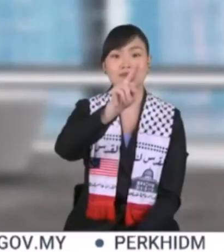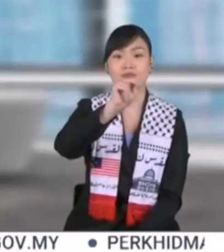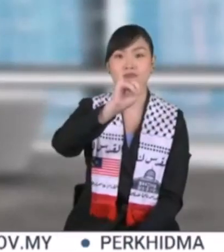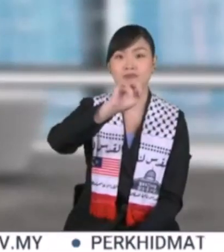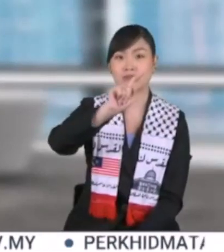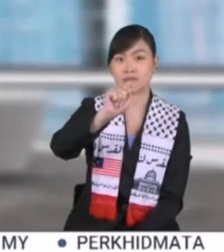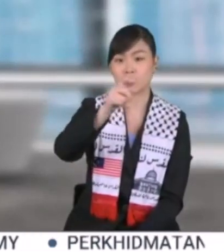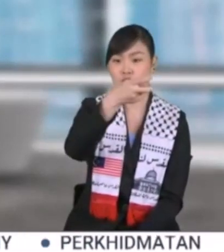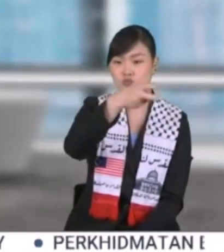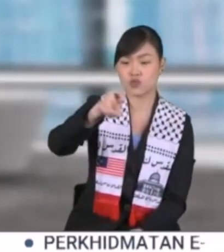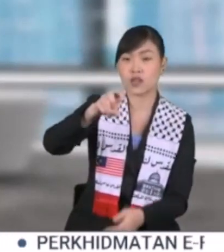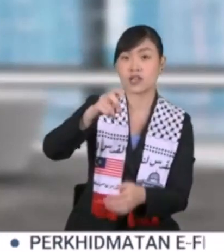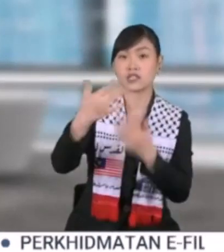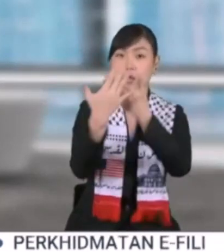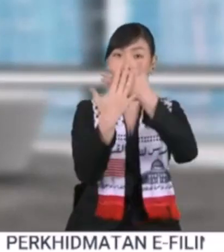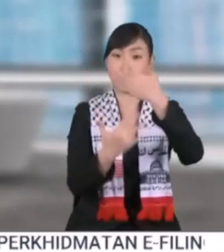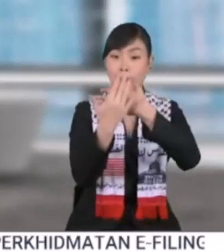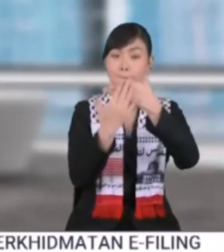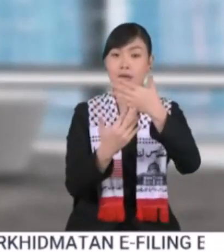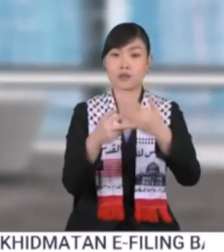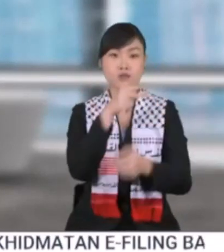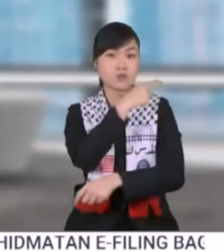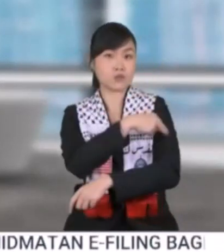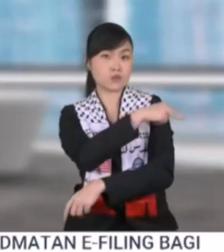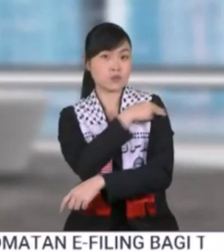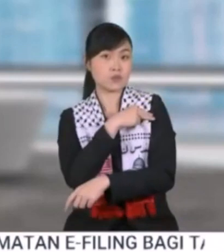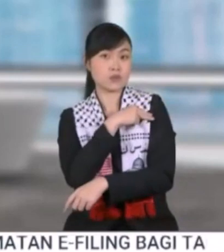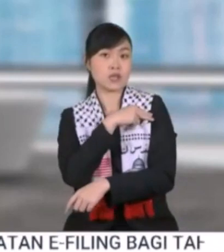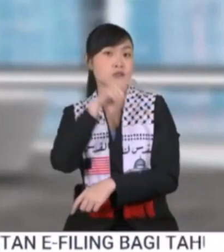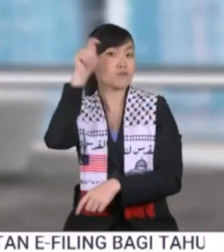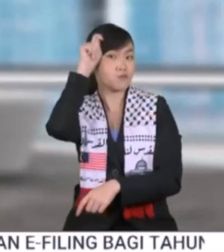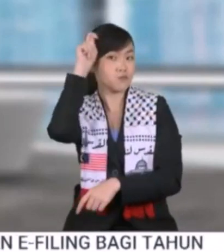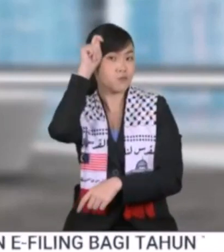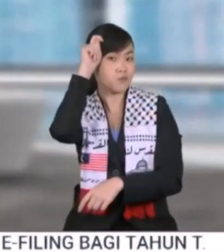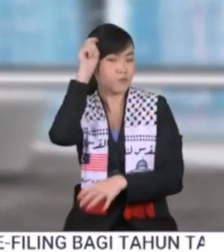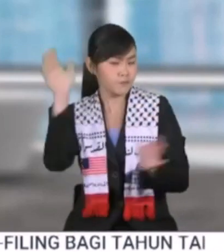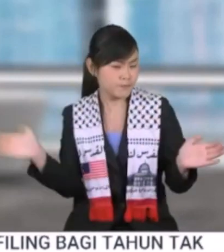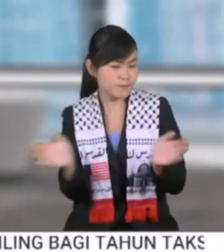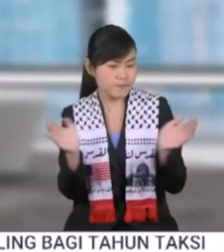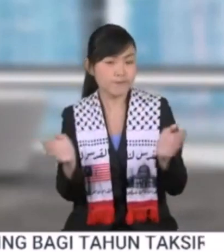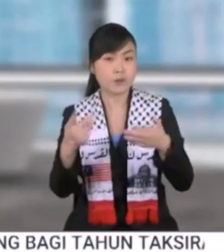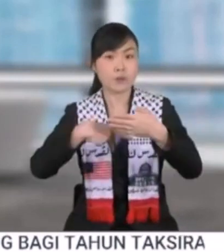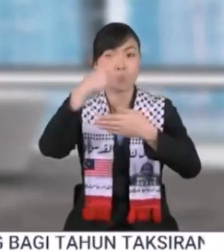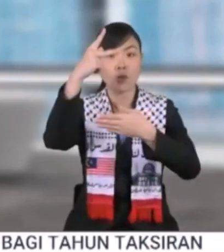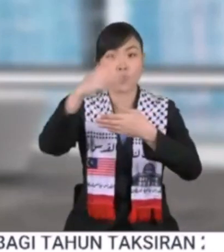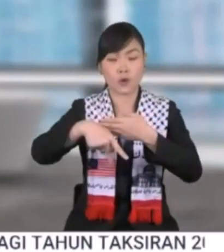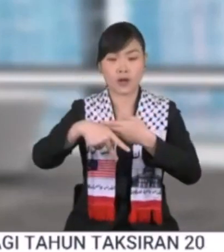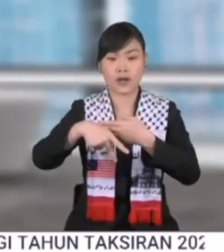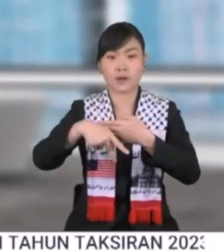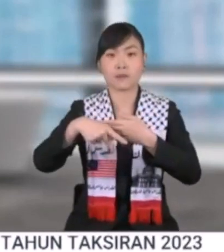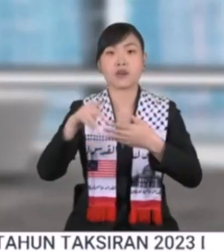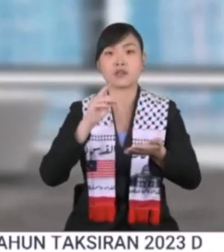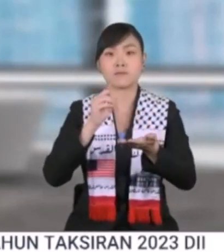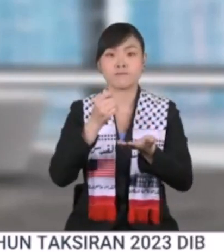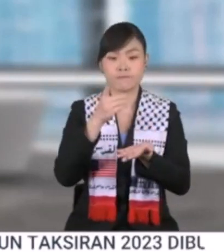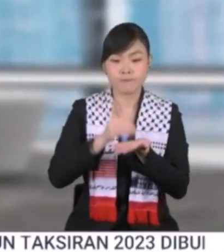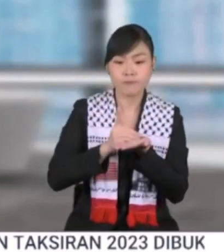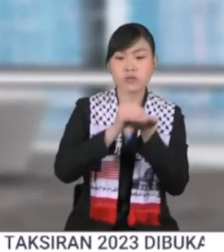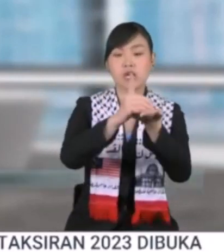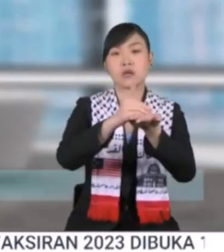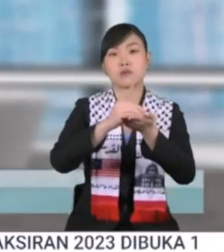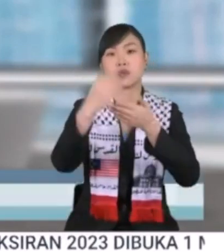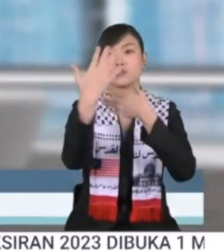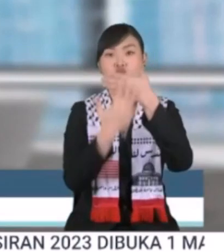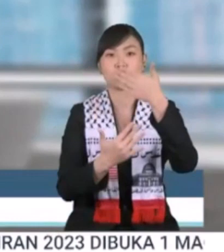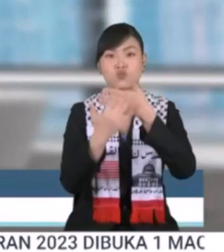Unit Transfusi Darah Hospital Sultanah Nur Zahira HSNZ Kuala Terengganu mempergiat program derma darah bagi menampung keperluan ketika